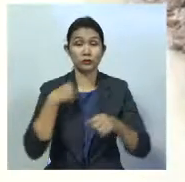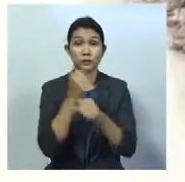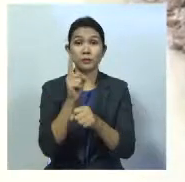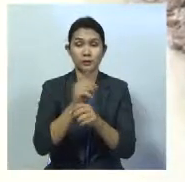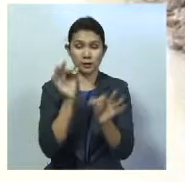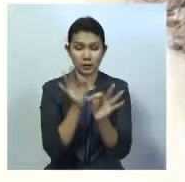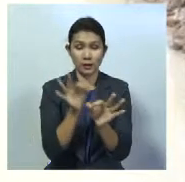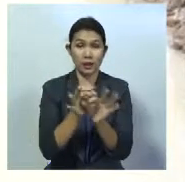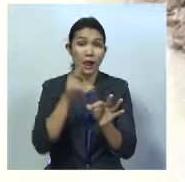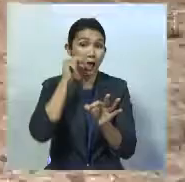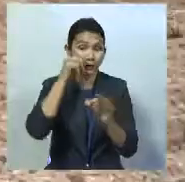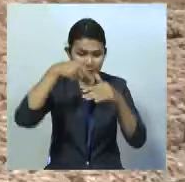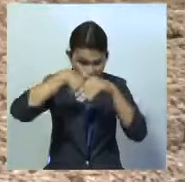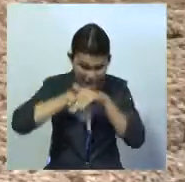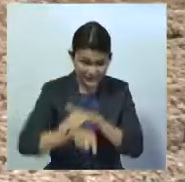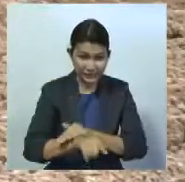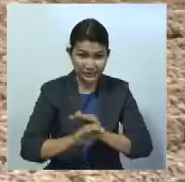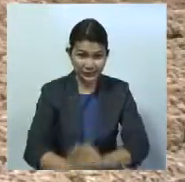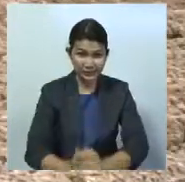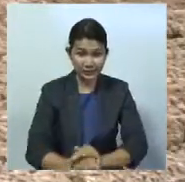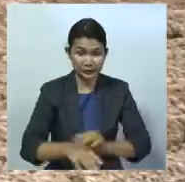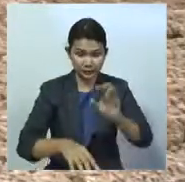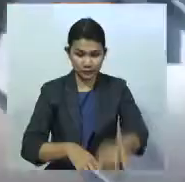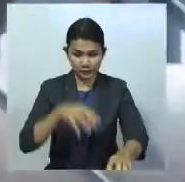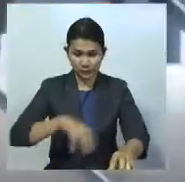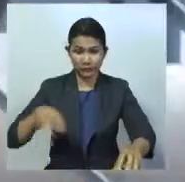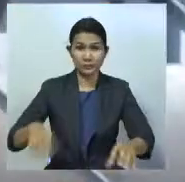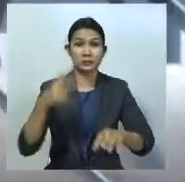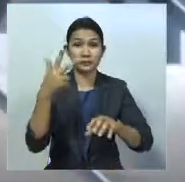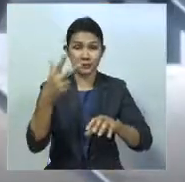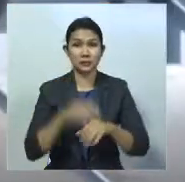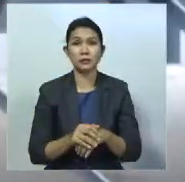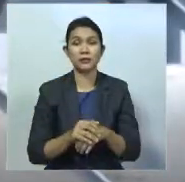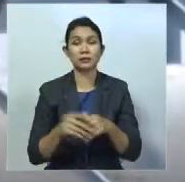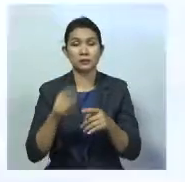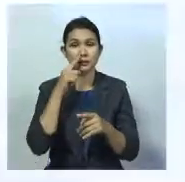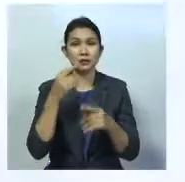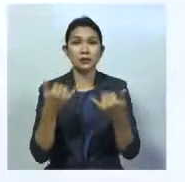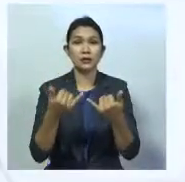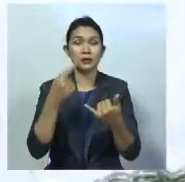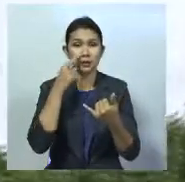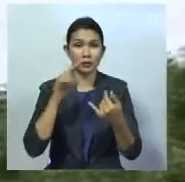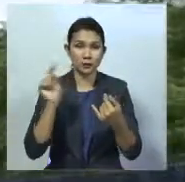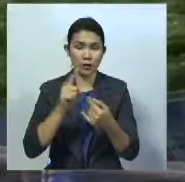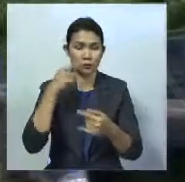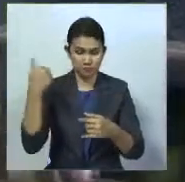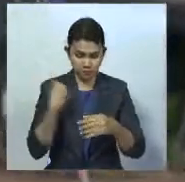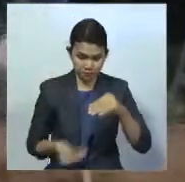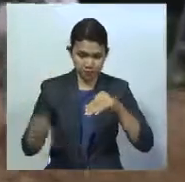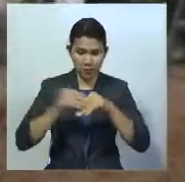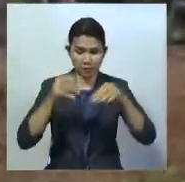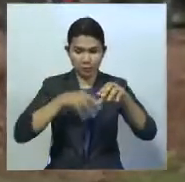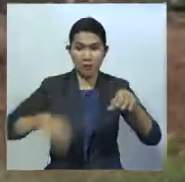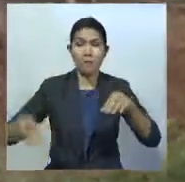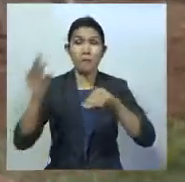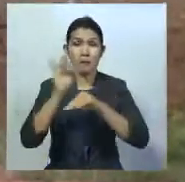ำใต้ดินภายในอ่างเก็บน้ำห้วยเสนงจำนวน3จุดและกรมทรัพยากรน้ำบาดาลขุดเจาะบ่อบาดาลรอบอ่างอีก8จุดเพื่อช่วยเ